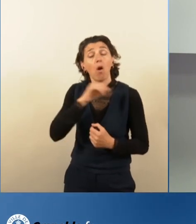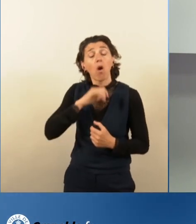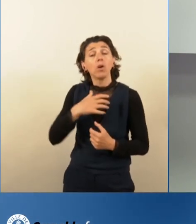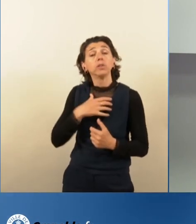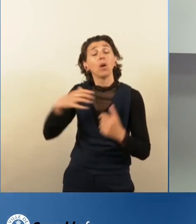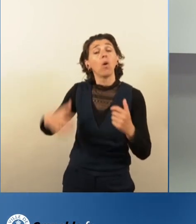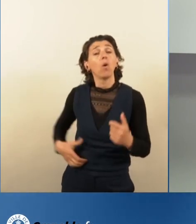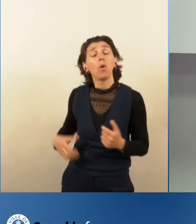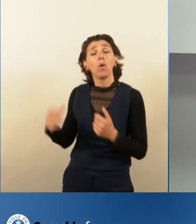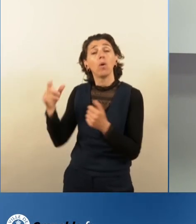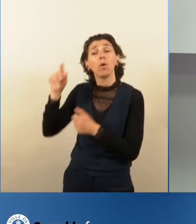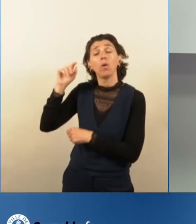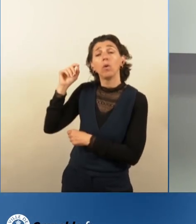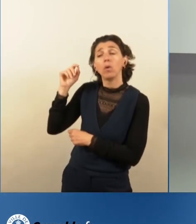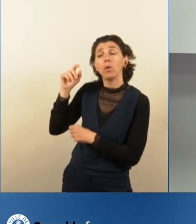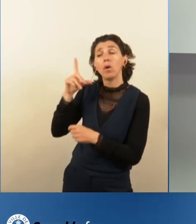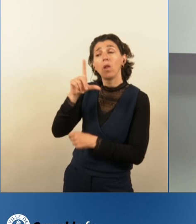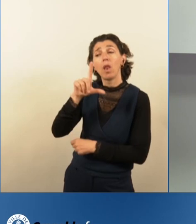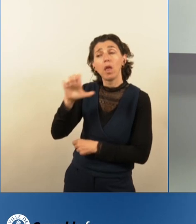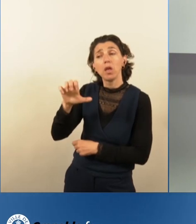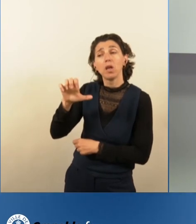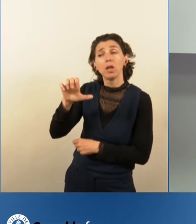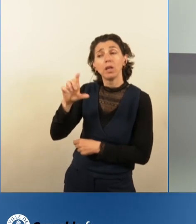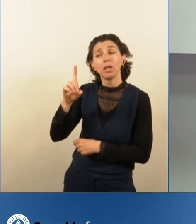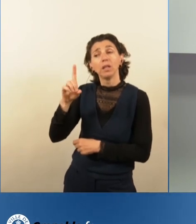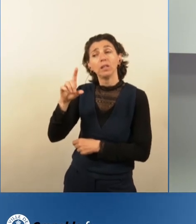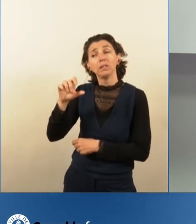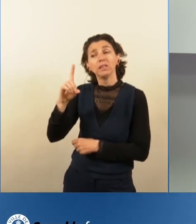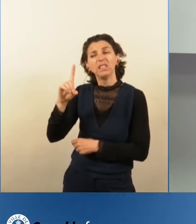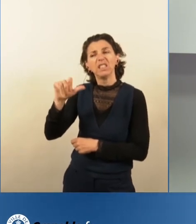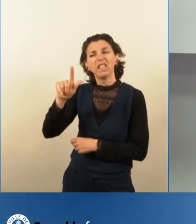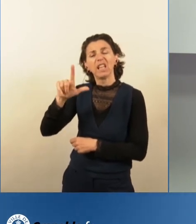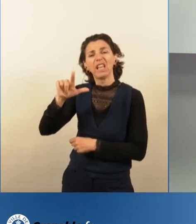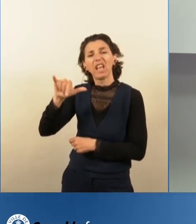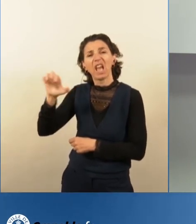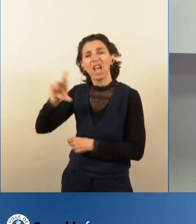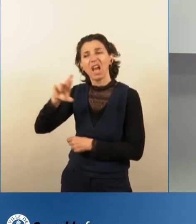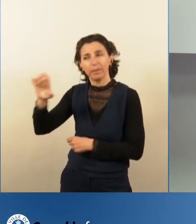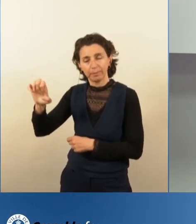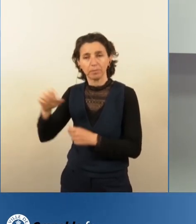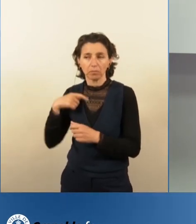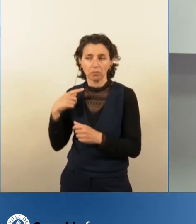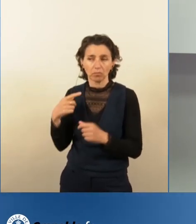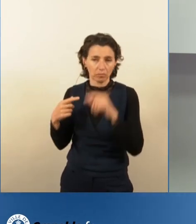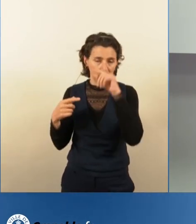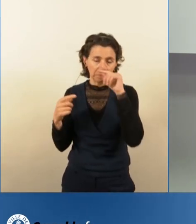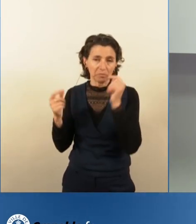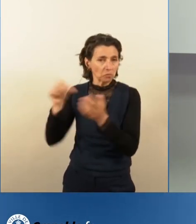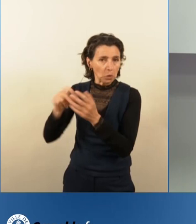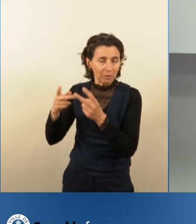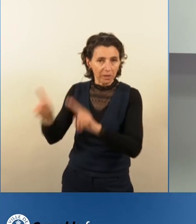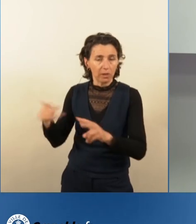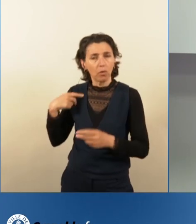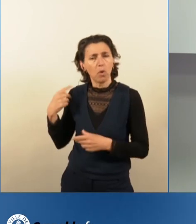digères et également tout d'abord un fort soutien de l'État et également du département sur la réhabilitation de la Tour